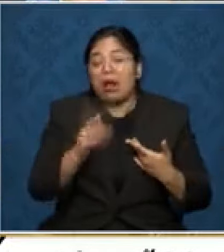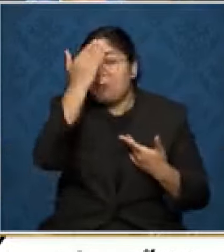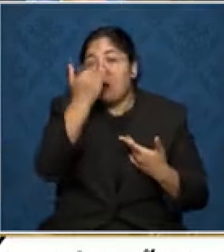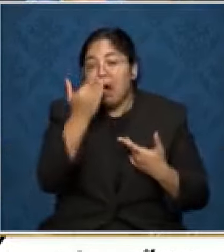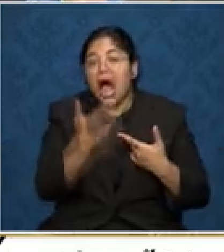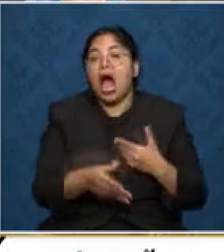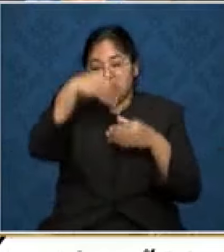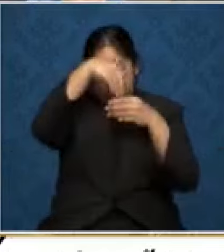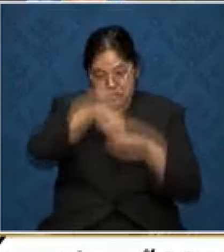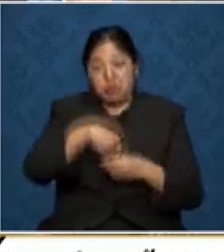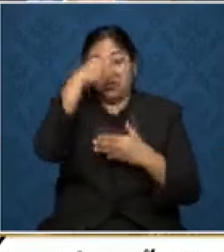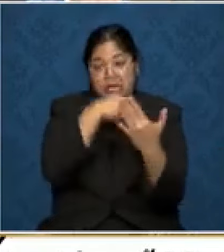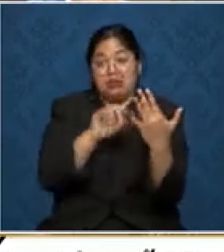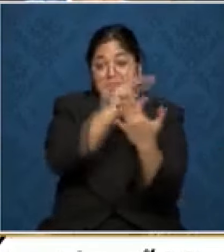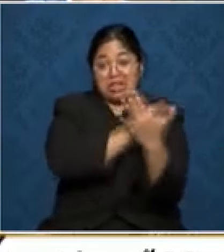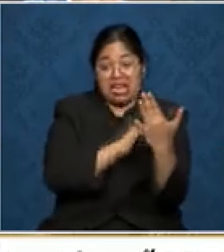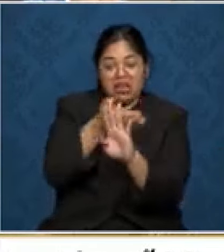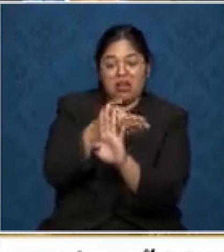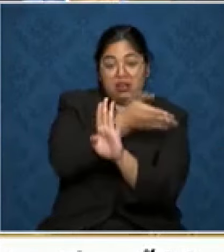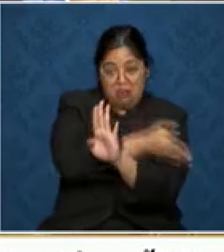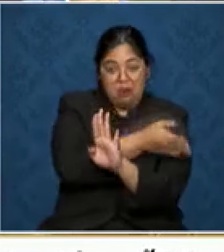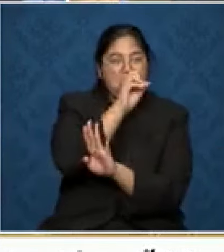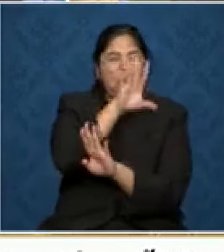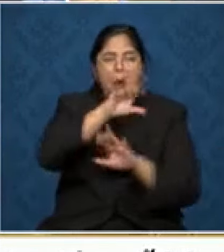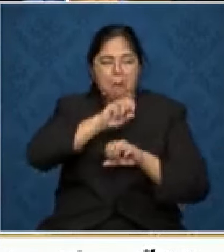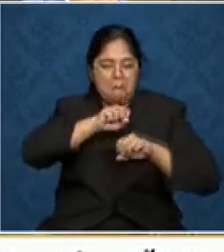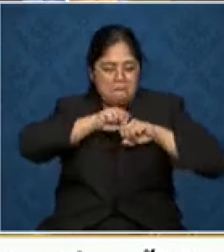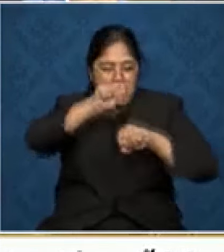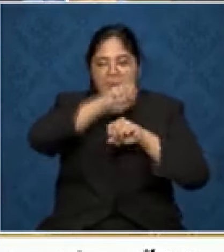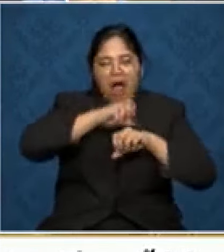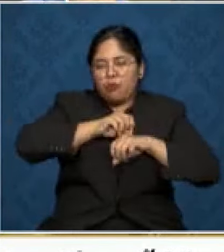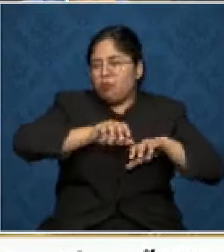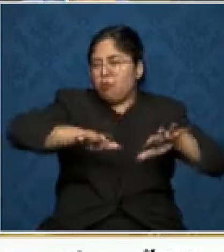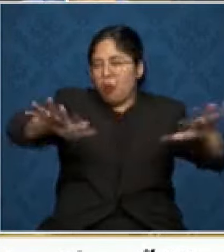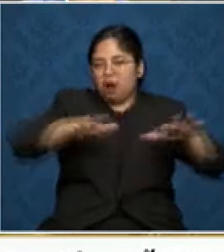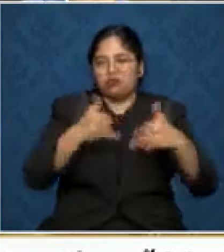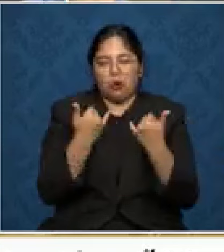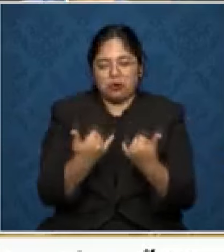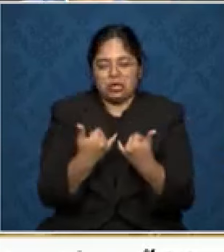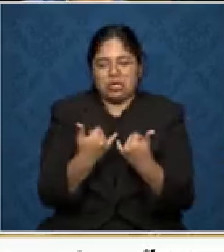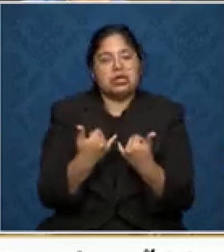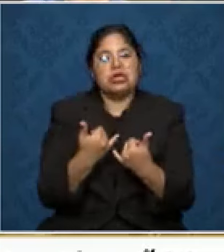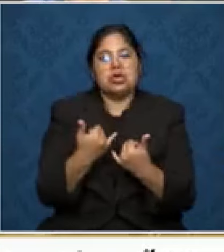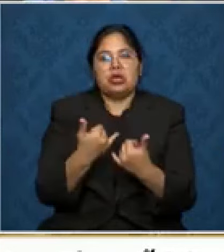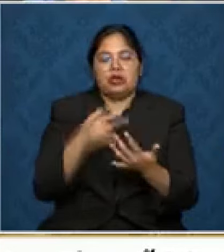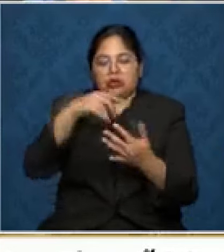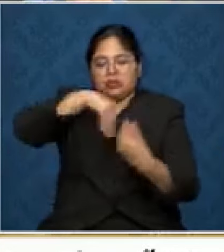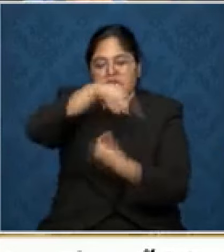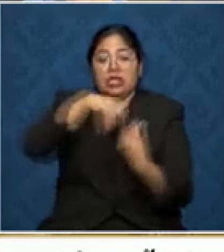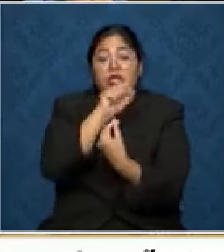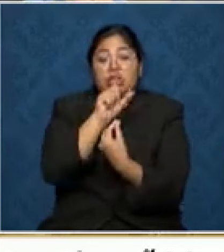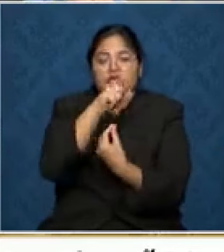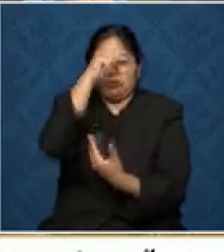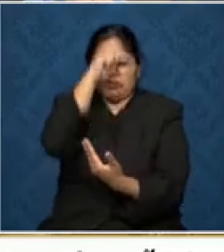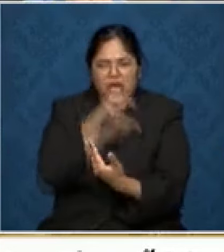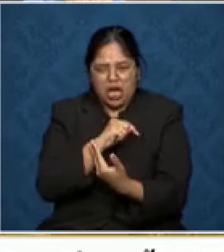ไทยก่อนขึ้นเครื่องบินประกาศลั่นโลกเศรษฐกิจไทยกำลังวิกฤตแต่พอ